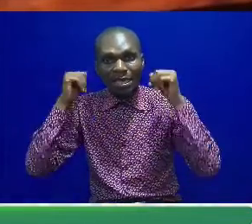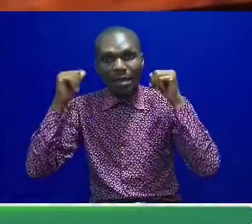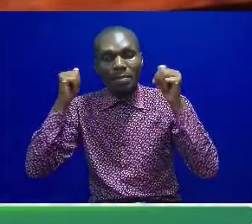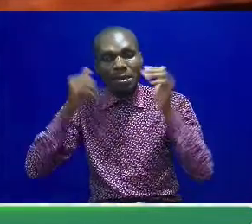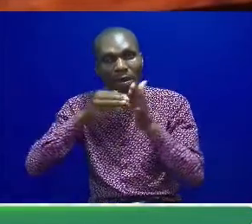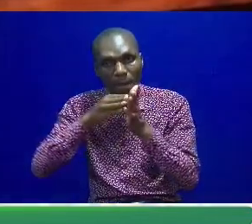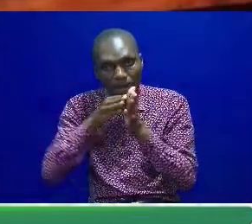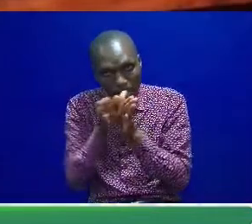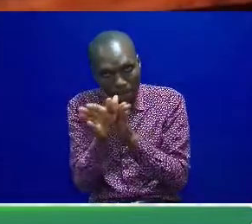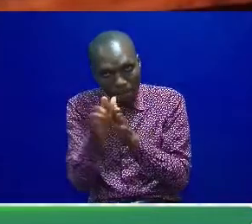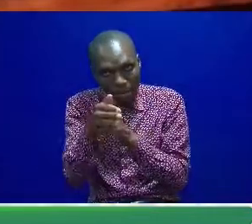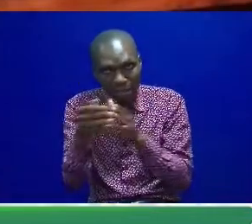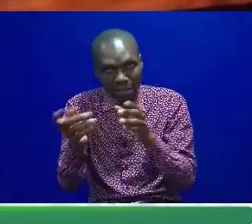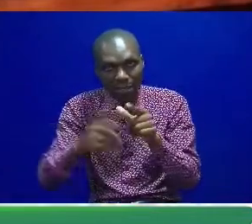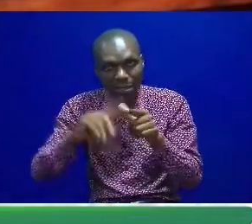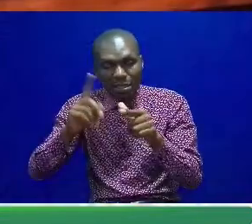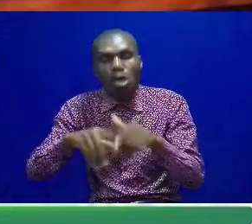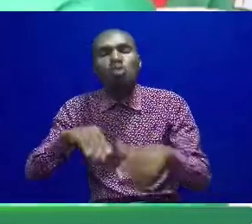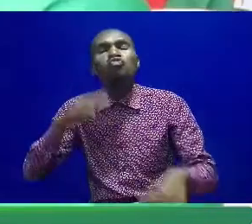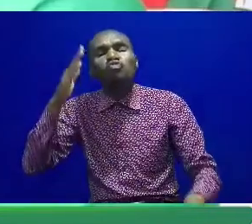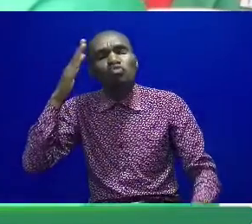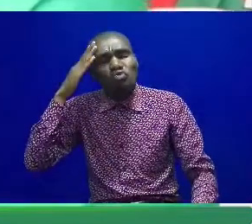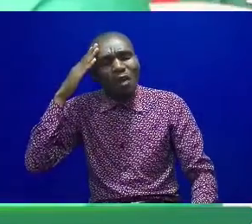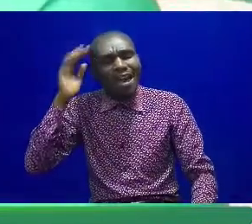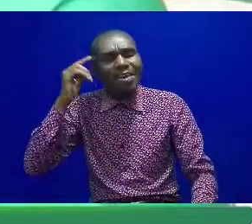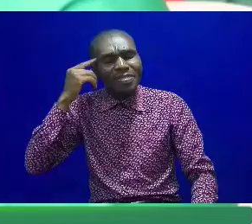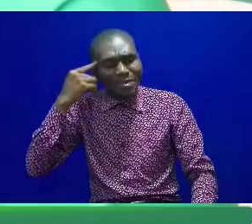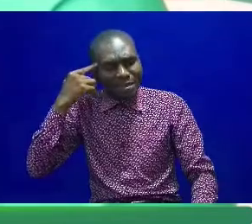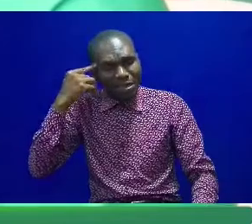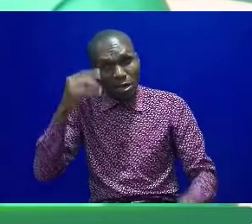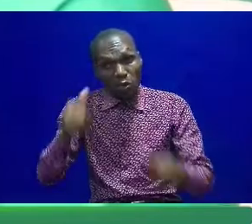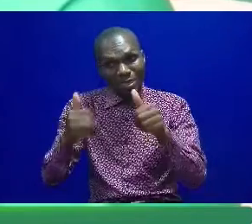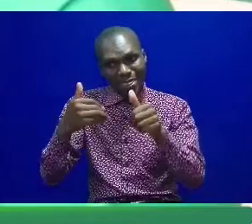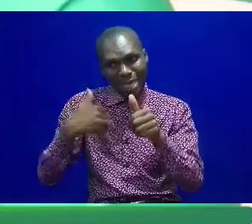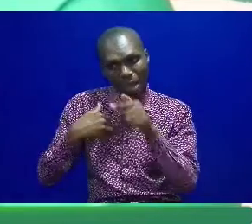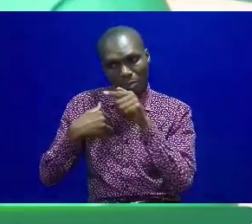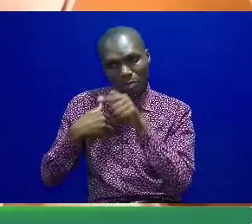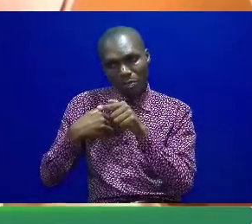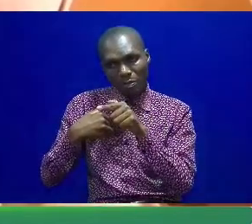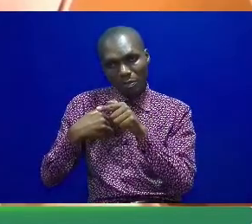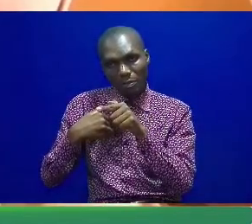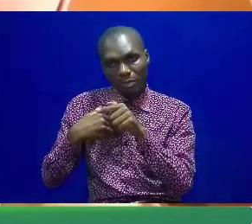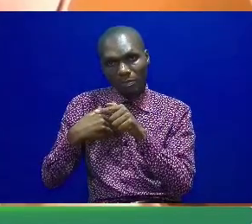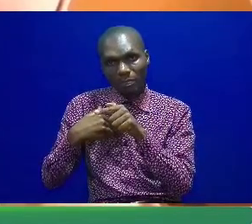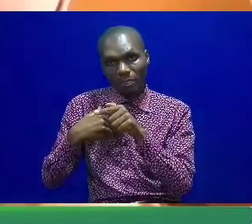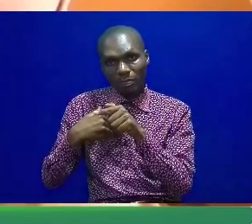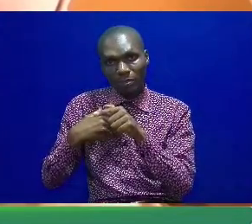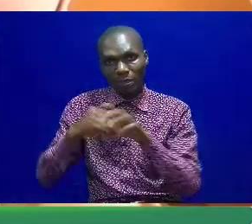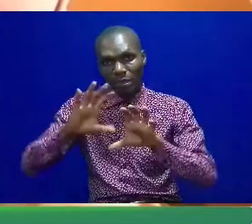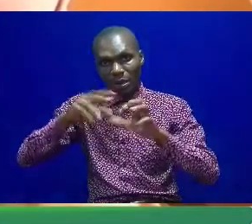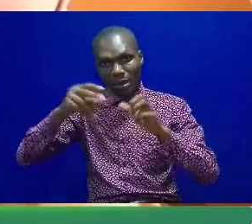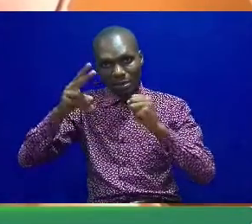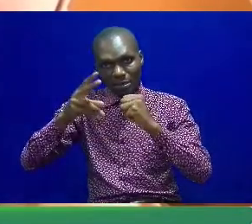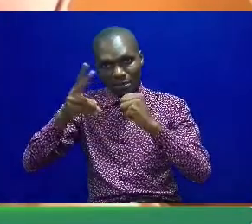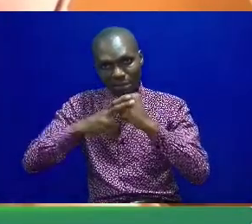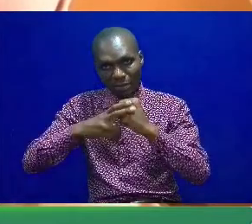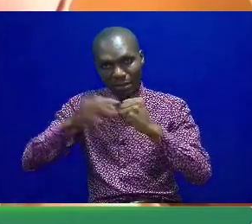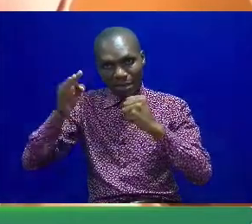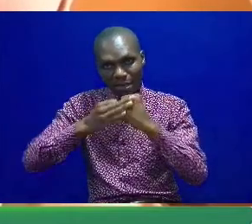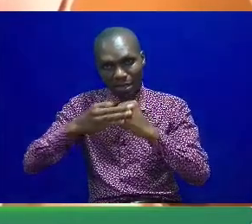Evans Obiri eline komanya ebirengere libyabo igoro yenganeye grade 6 grade 7 8